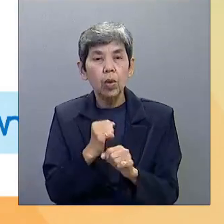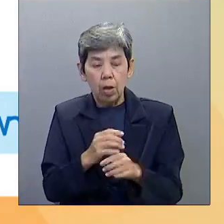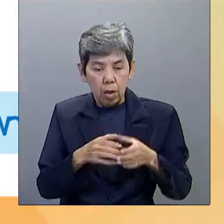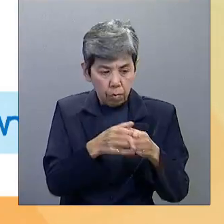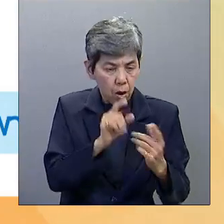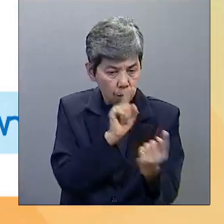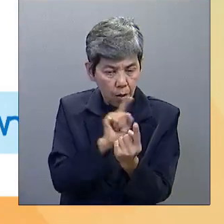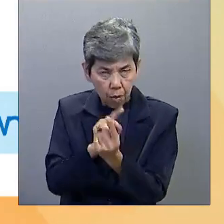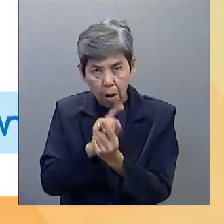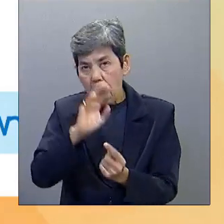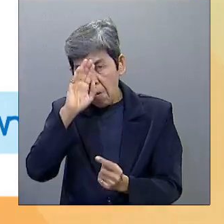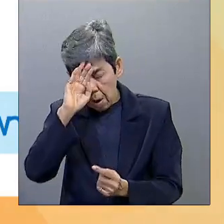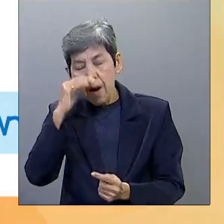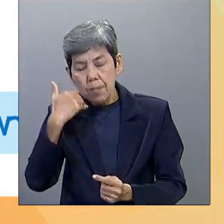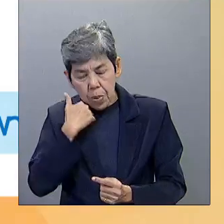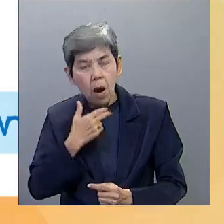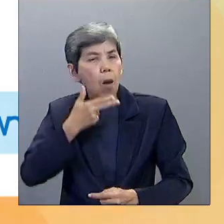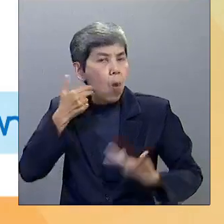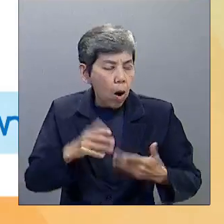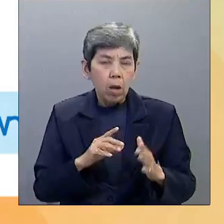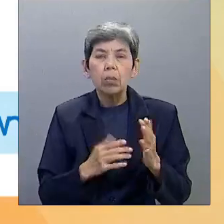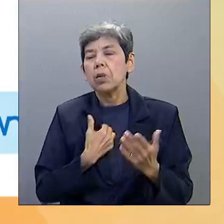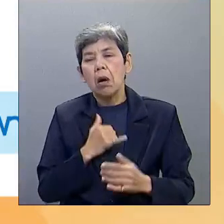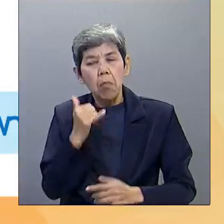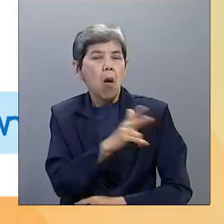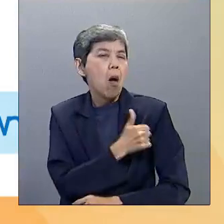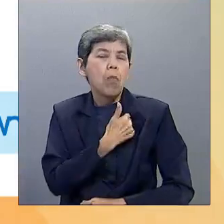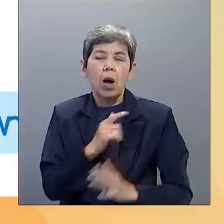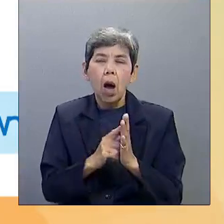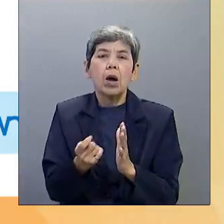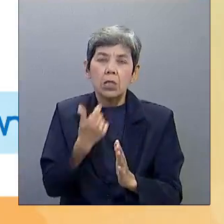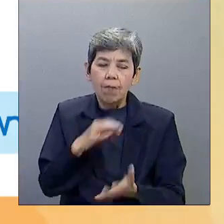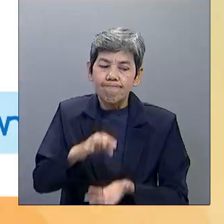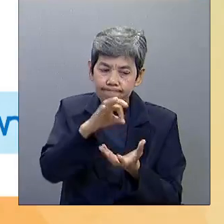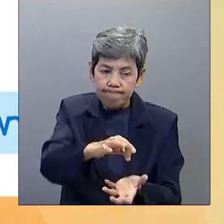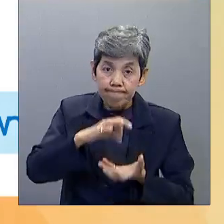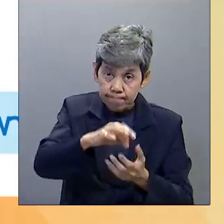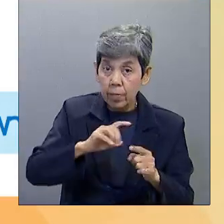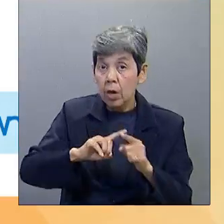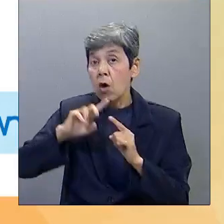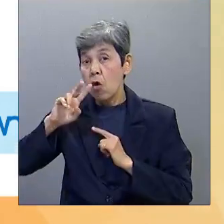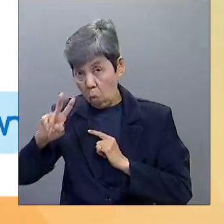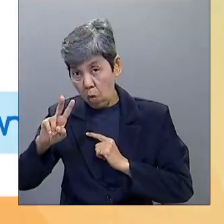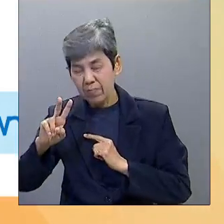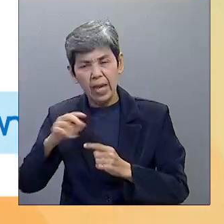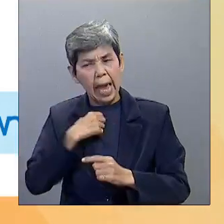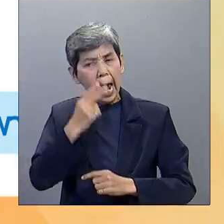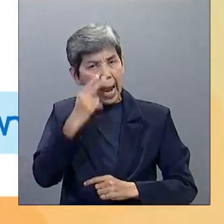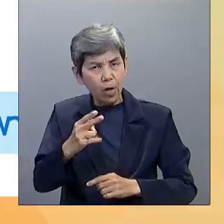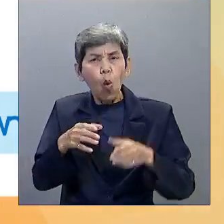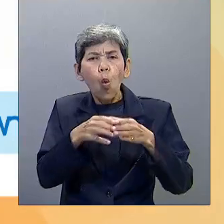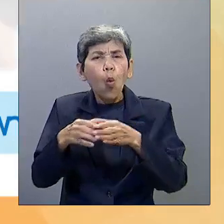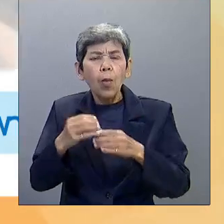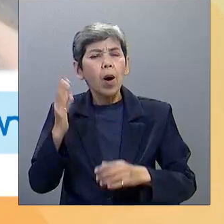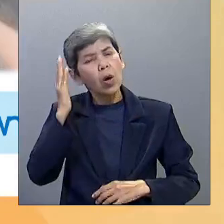นะครับก็จะมีโรคเรื้อรังมาจำนวนหนึ่งแล้วก็เขาเข้าไม่ถึงบริการก็มาขอรับยาเนี่ยครับ อ ีกเคสหนึ่งก็คือเคสที่เป็นกลุ่มที่อ